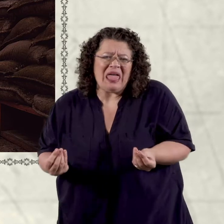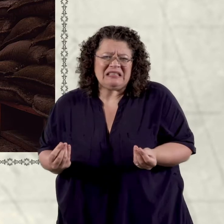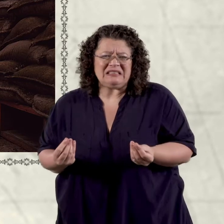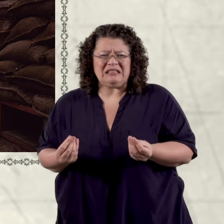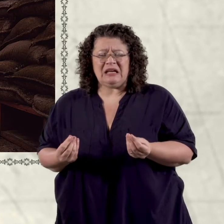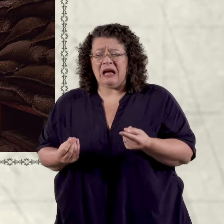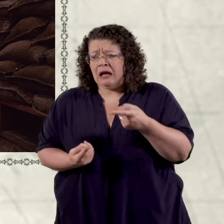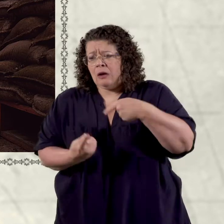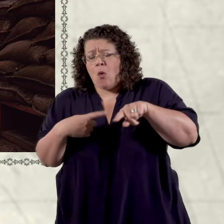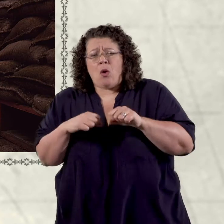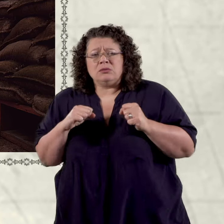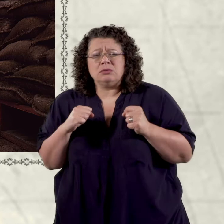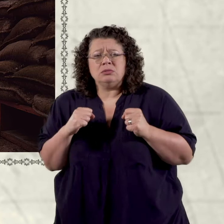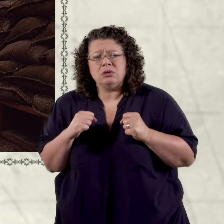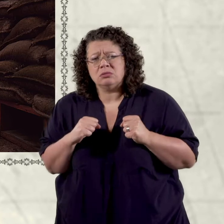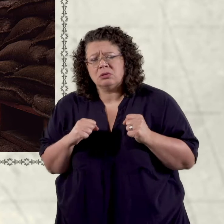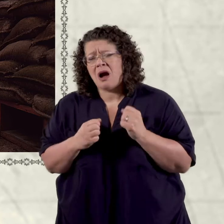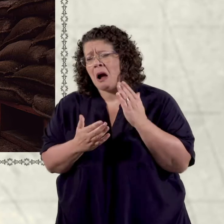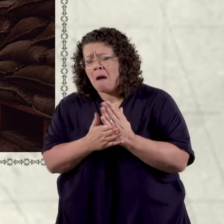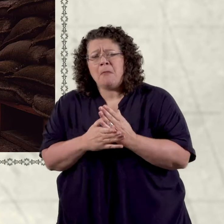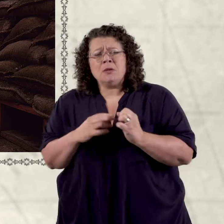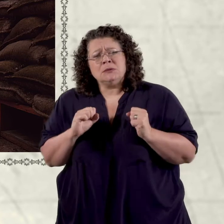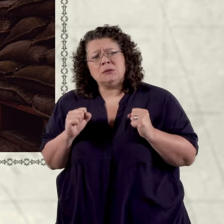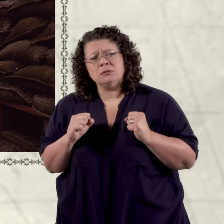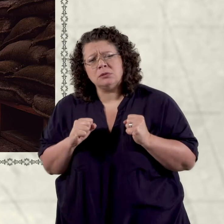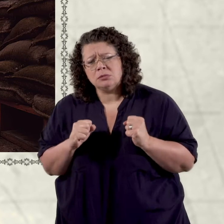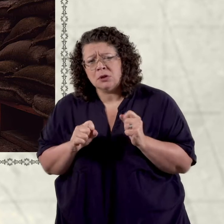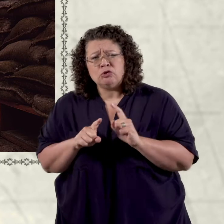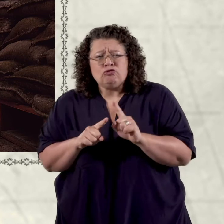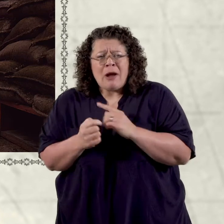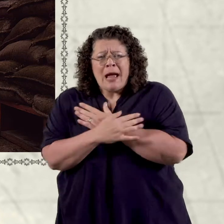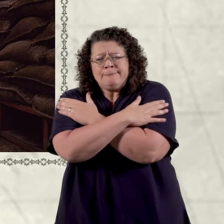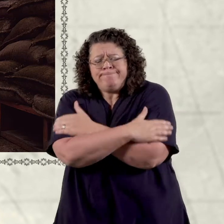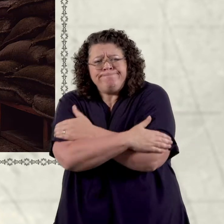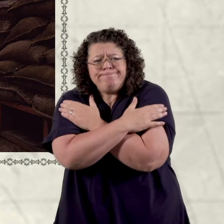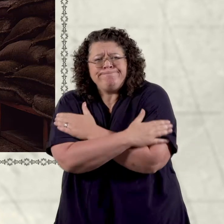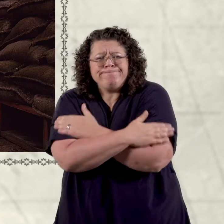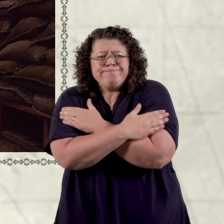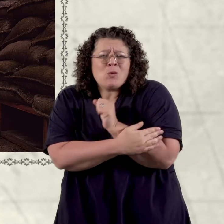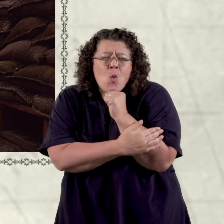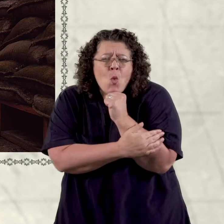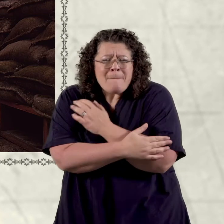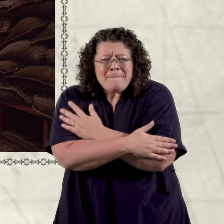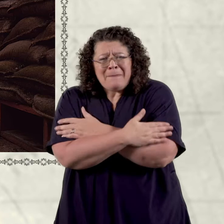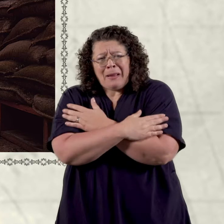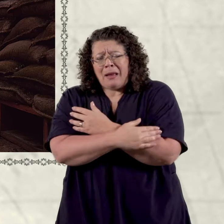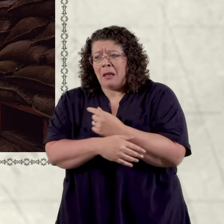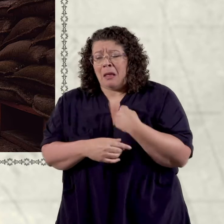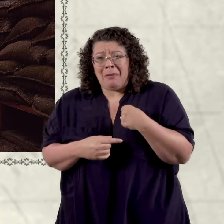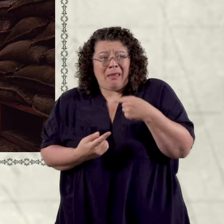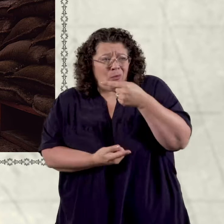lyb. A da ni'n oer, yn trio cadw'n gynas. A dwi yma efo bechgyn